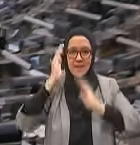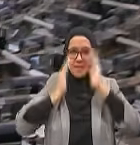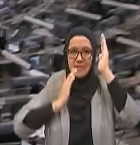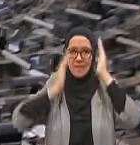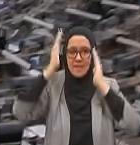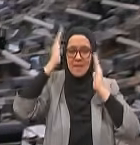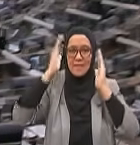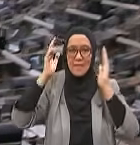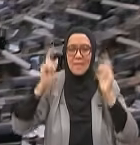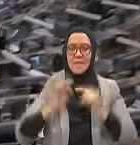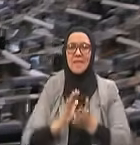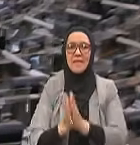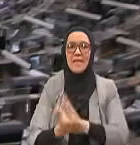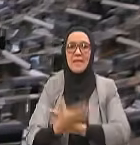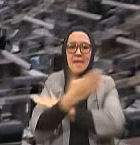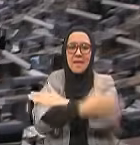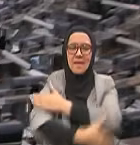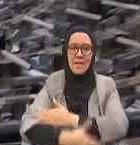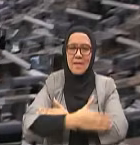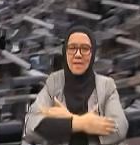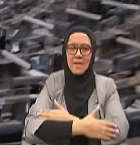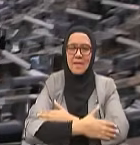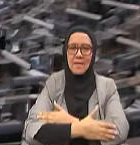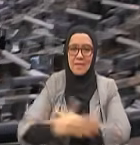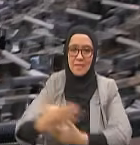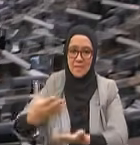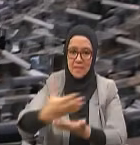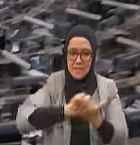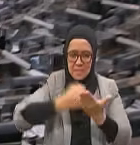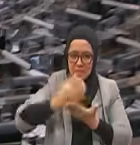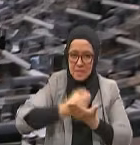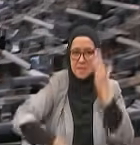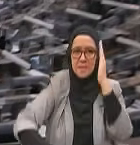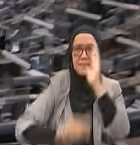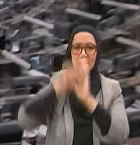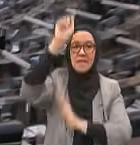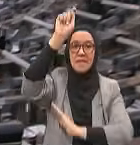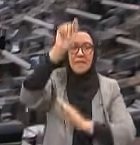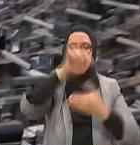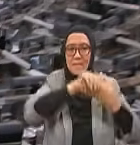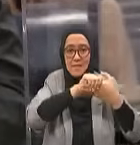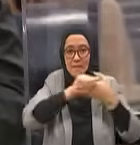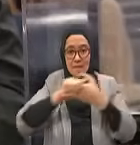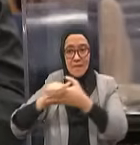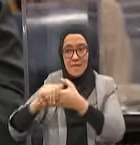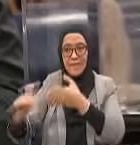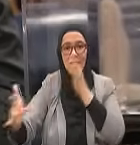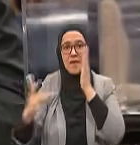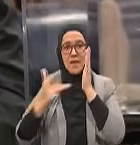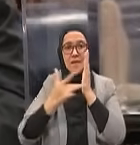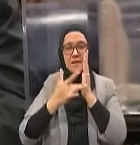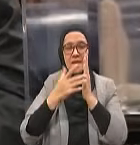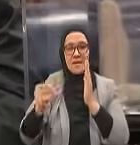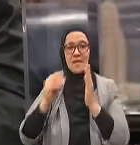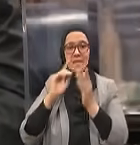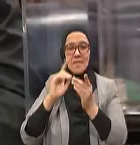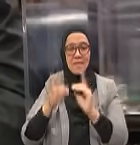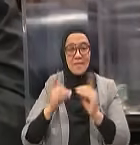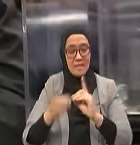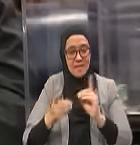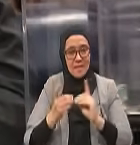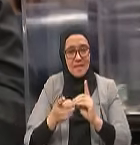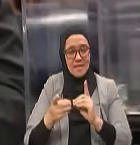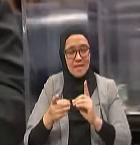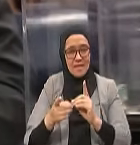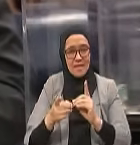menjadi negara berpendapatan tinggi yang berpacu kan teknologi dan penyetelan serta sebagai